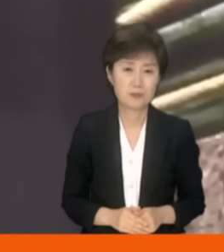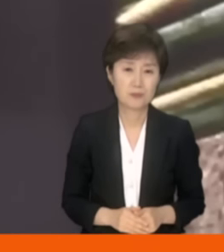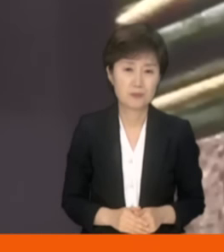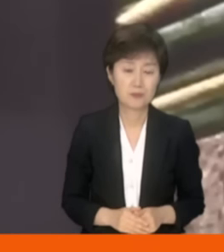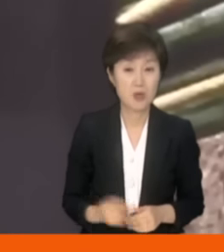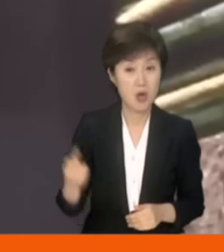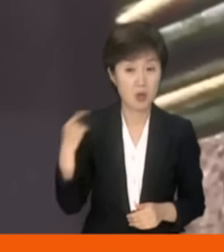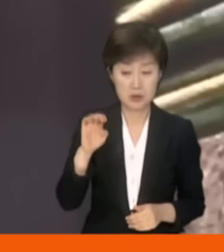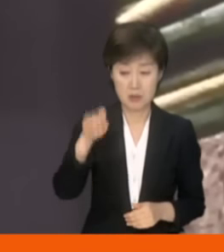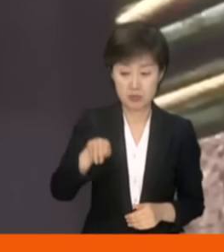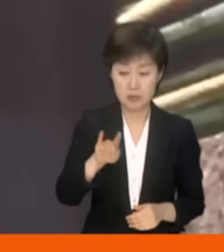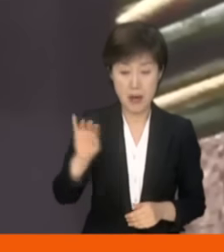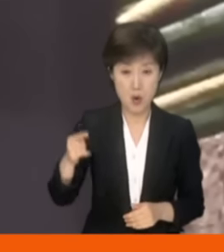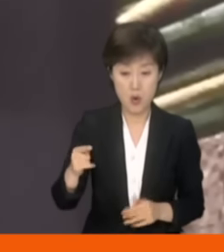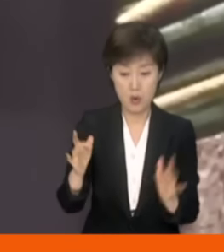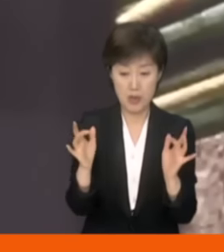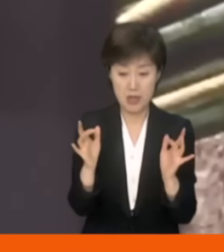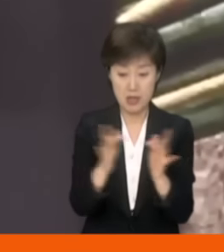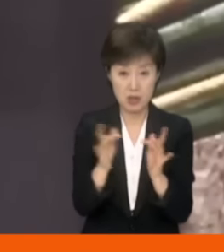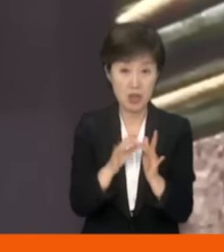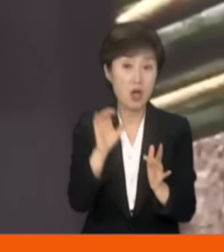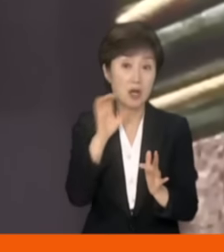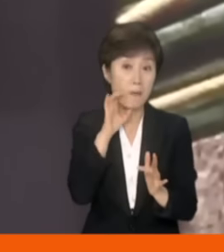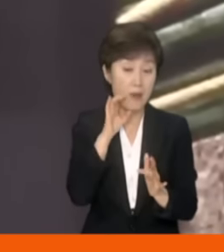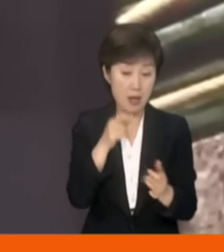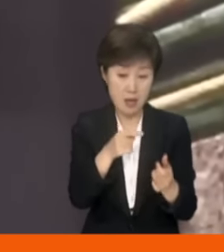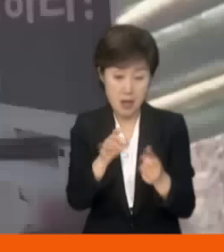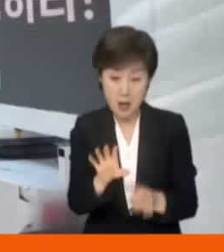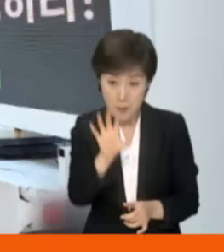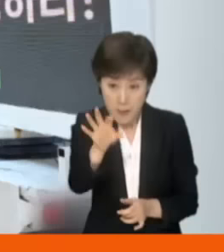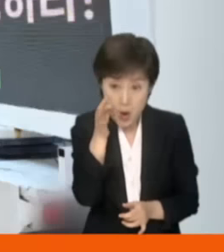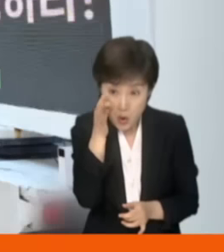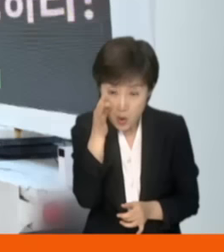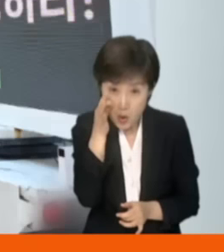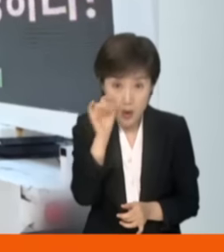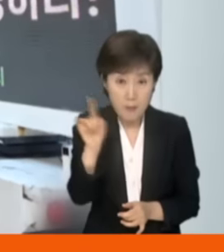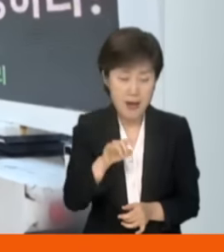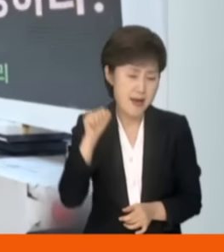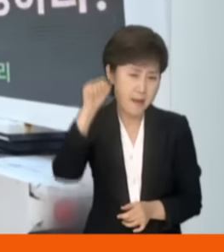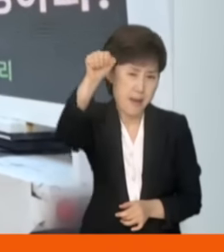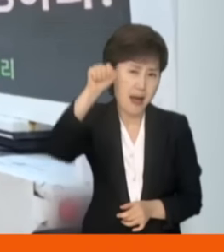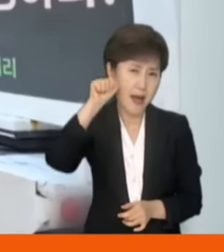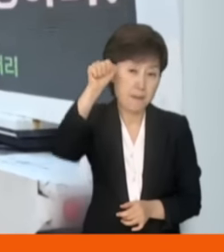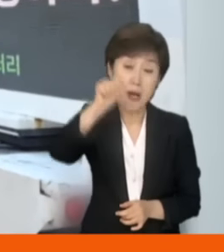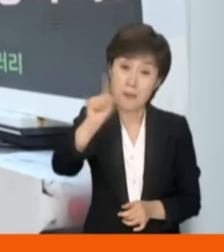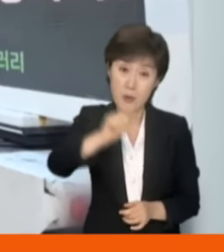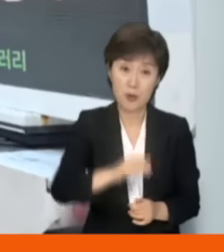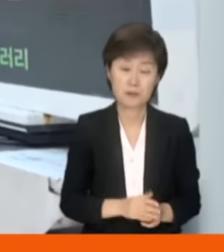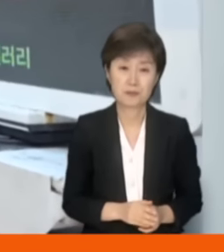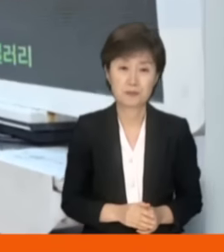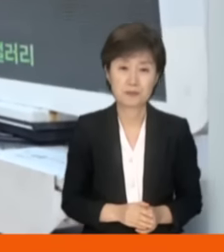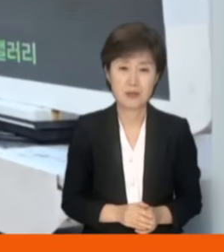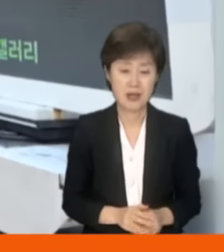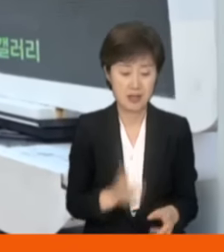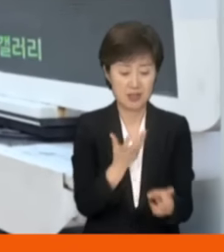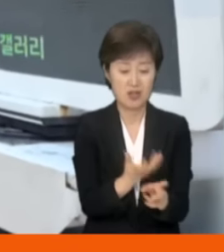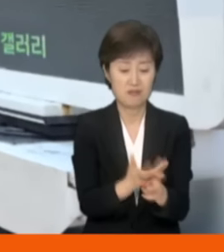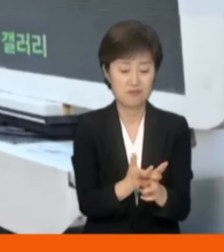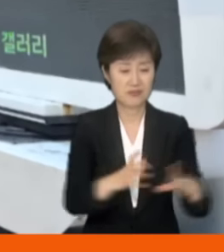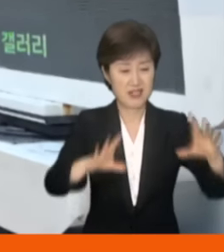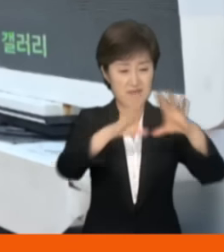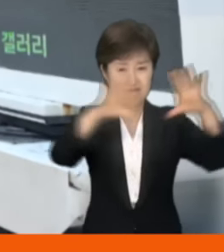네, 어제 푸바오 커뮤니티 동호인들, 이른바 푸더기를로 지칭하는 팬들의 시위가 있었습니다. 자, 1톤 트럭에